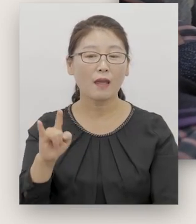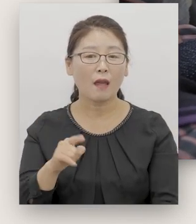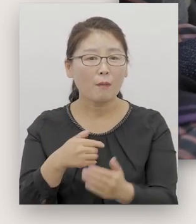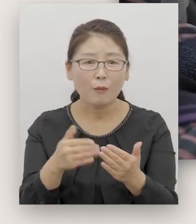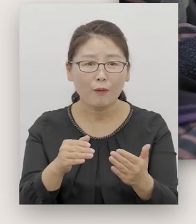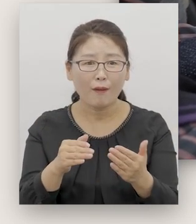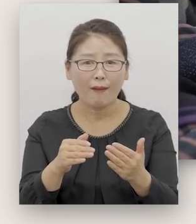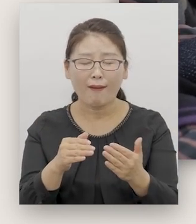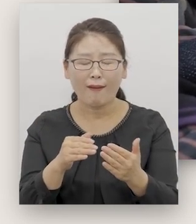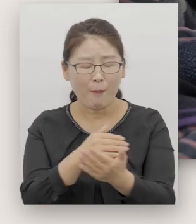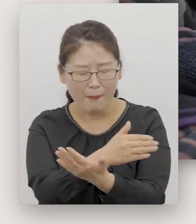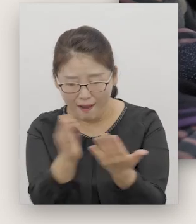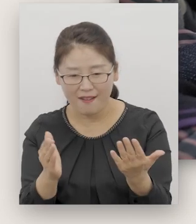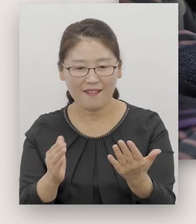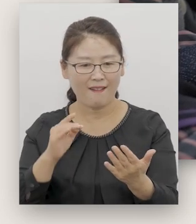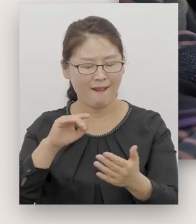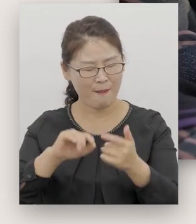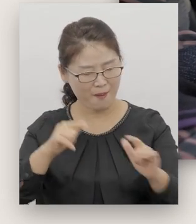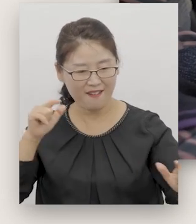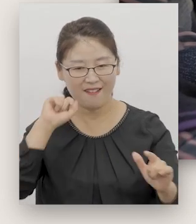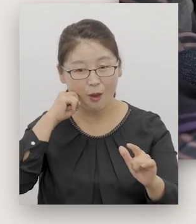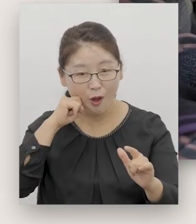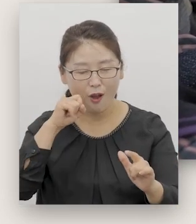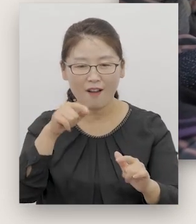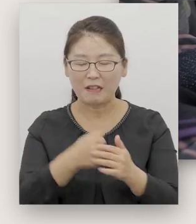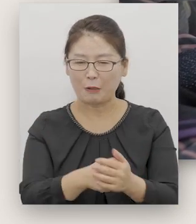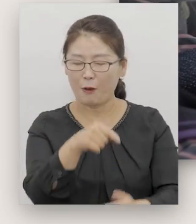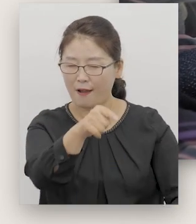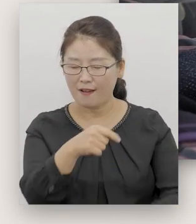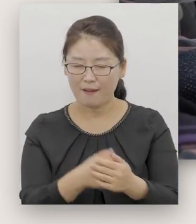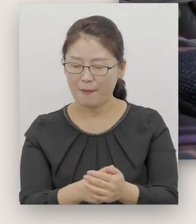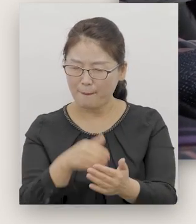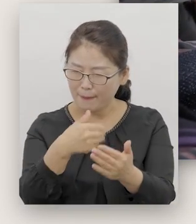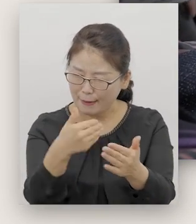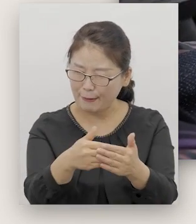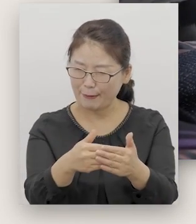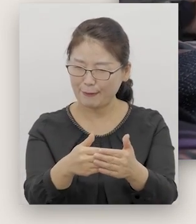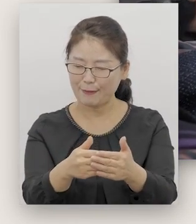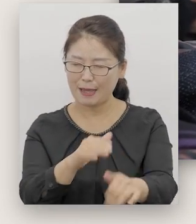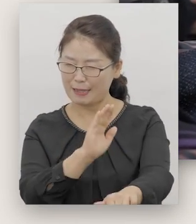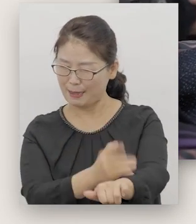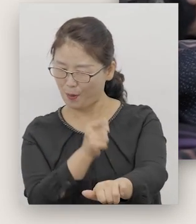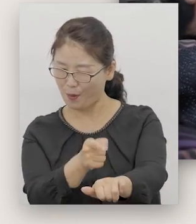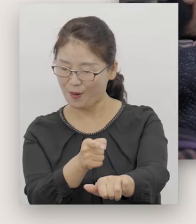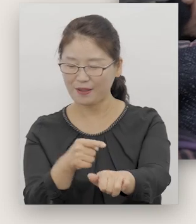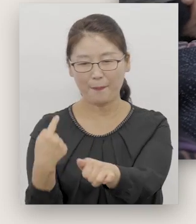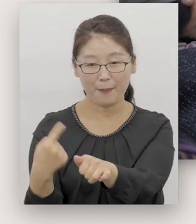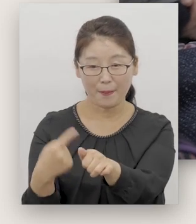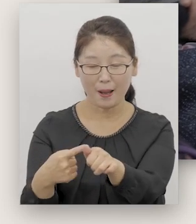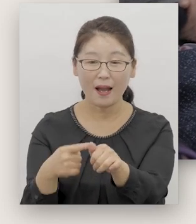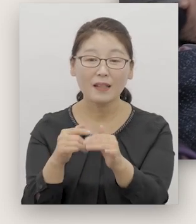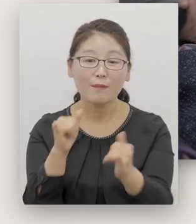때문에 그 약간 미술의 원흉이라고 하는 사람도 있어요. 하지만 우리가 알고 있고 향유하는